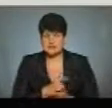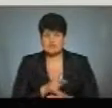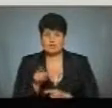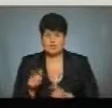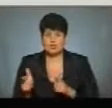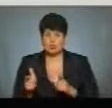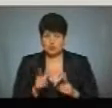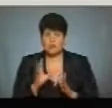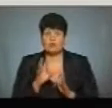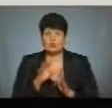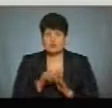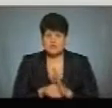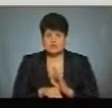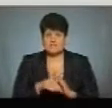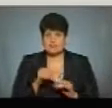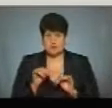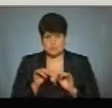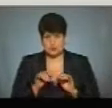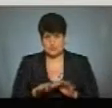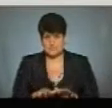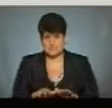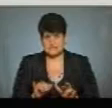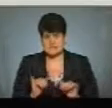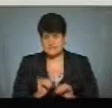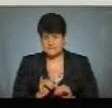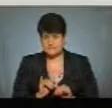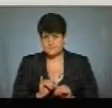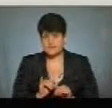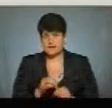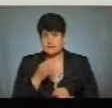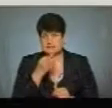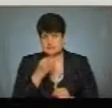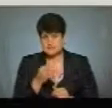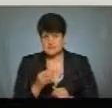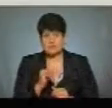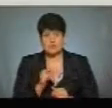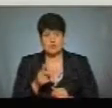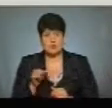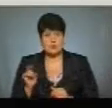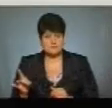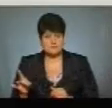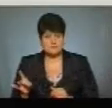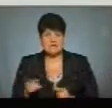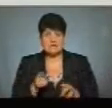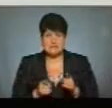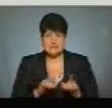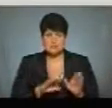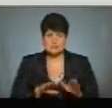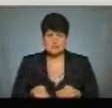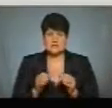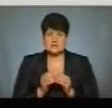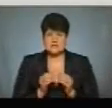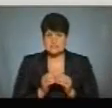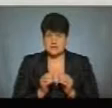вони готові, вони включаються в виборчий процес. І, власне, так як зазначив Ігор, що дійсно